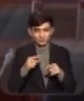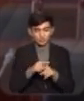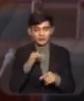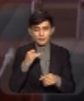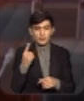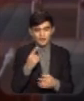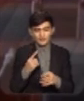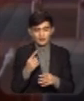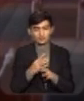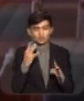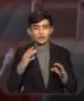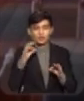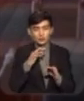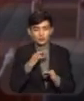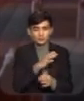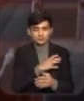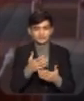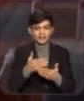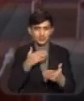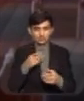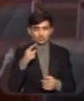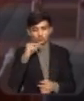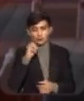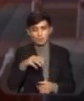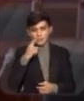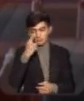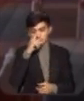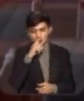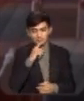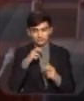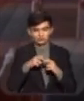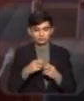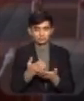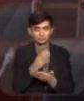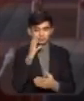борьбе с коронавирусом мы получим не раньше, чем через месяц.